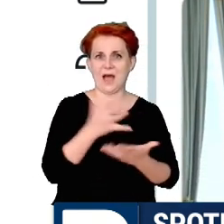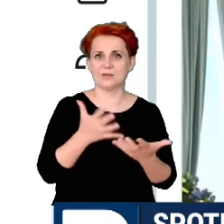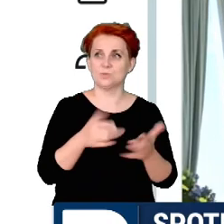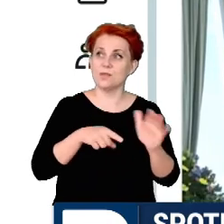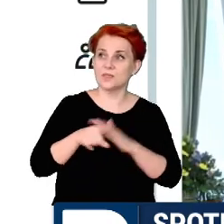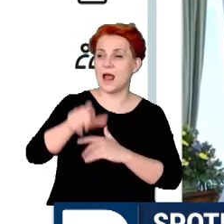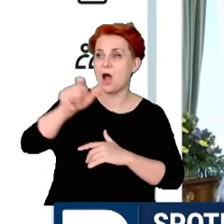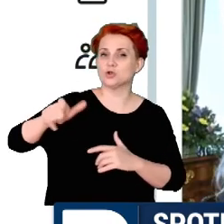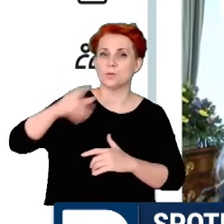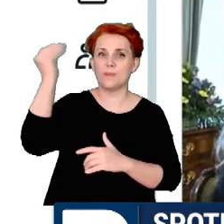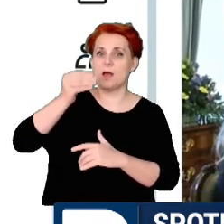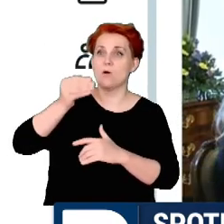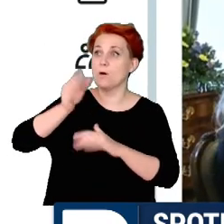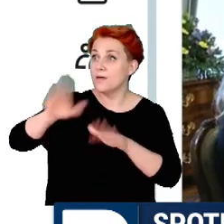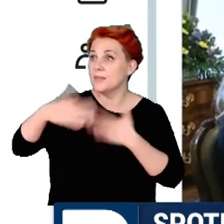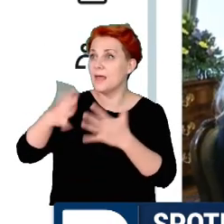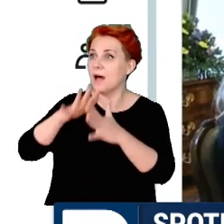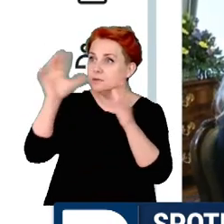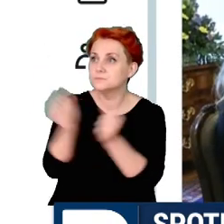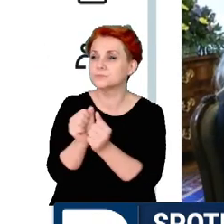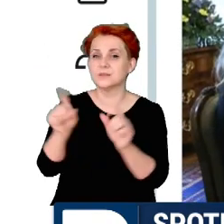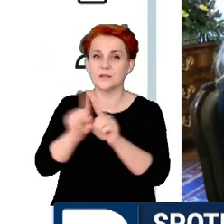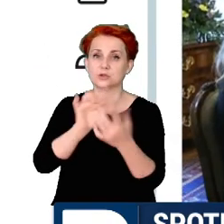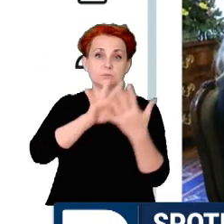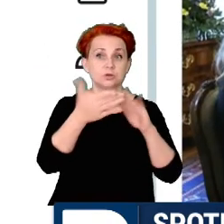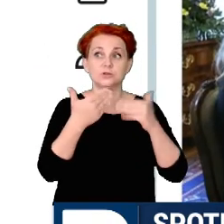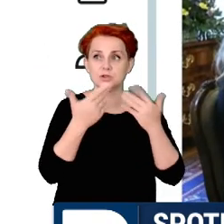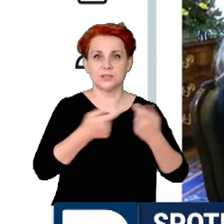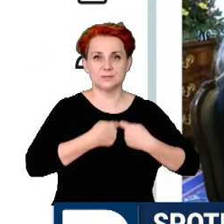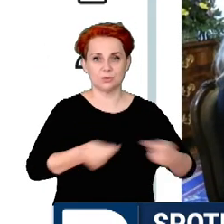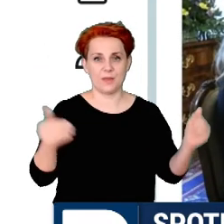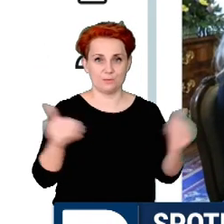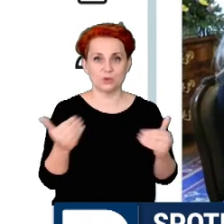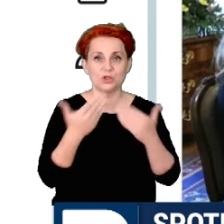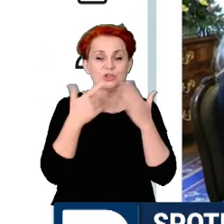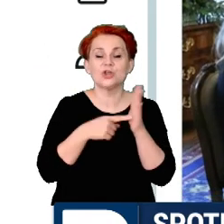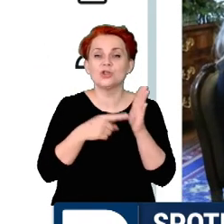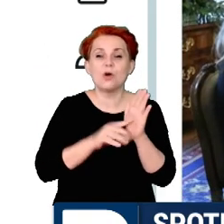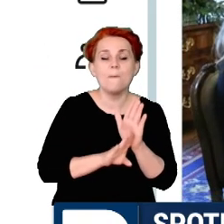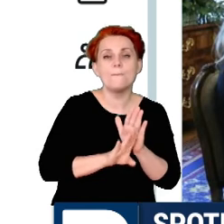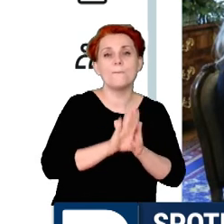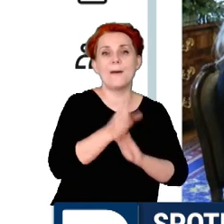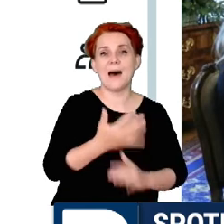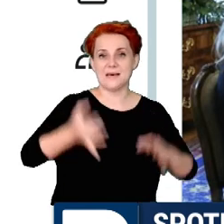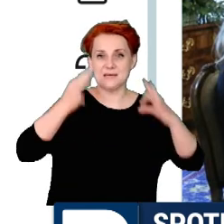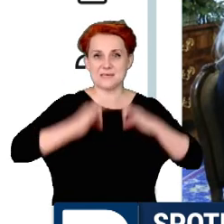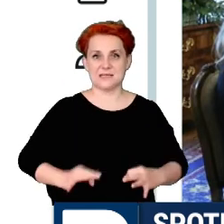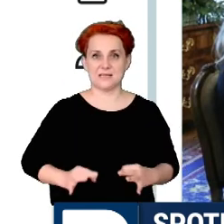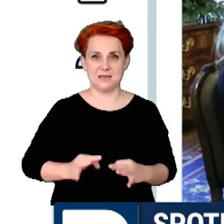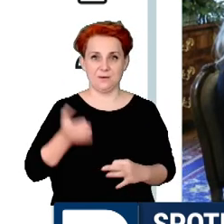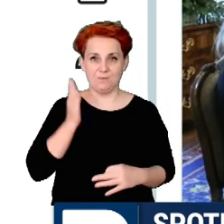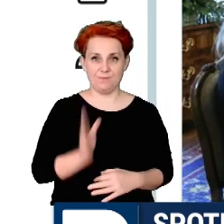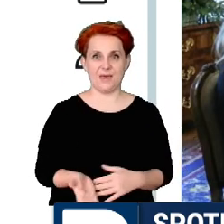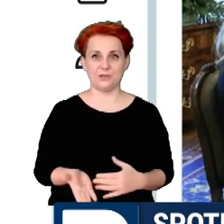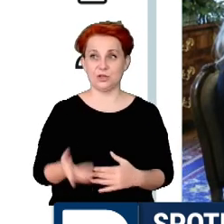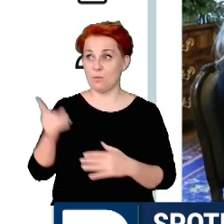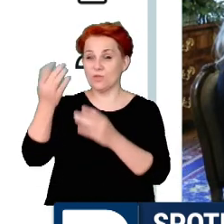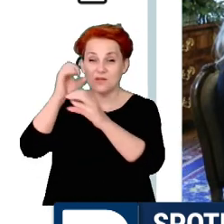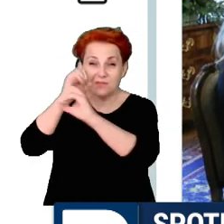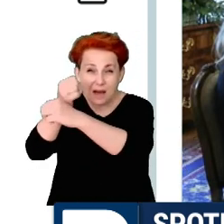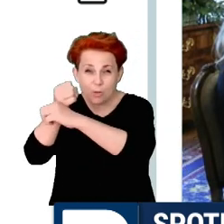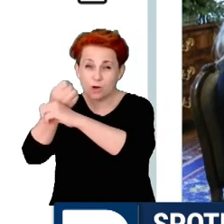coś wynajdować, monetyzować, doprowadzać do tego, że postęp nam da zysk z tego, co oni robili, siedząc sobie w laboratorium, wymyślając